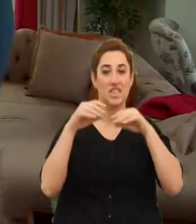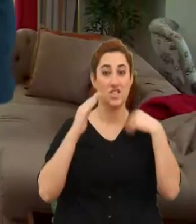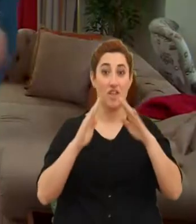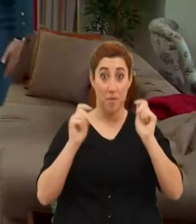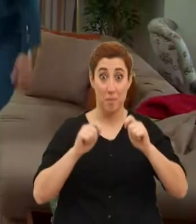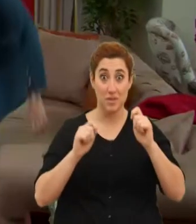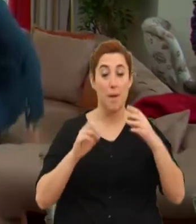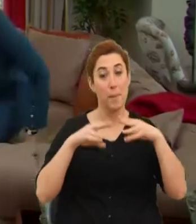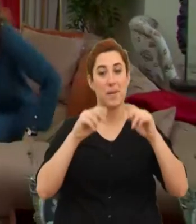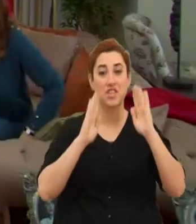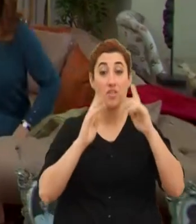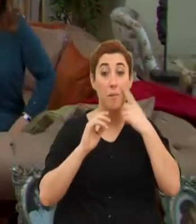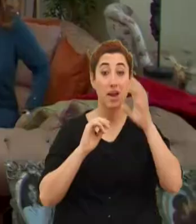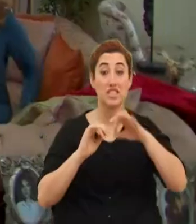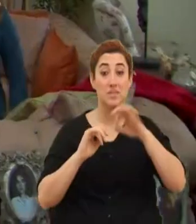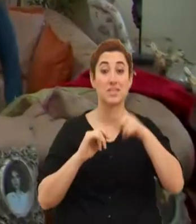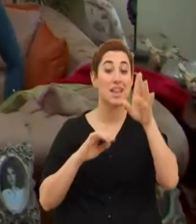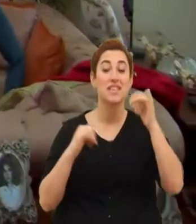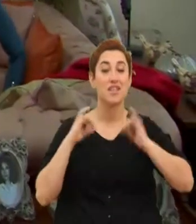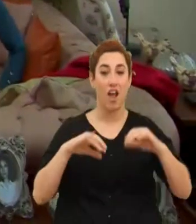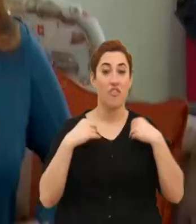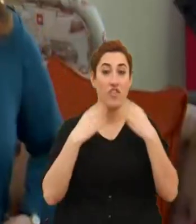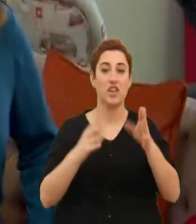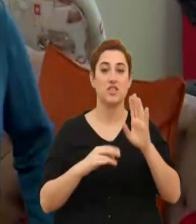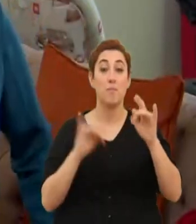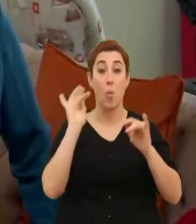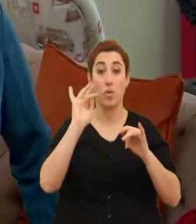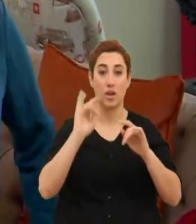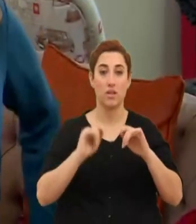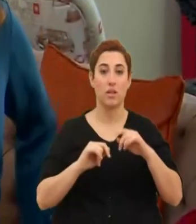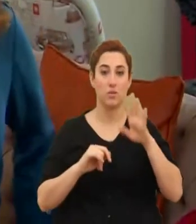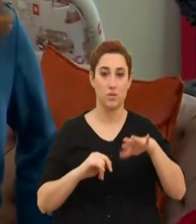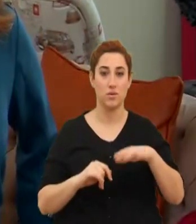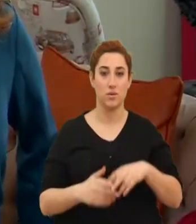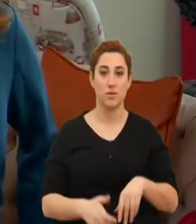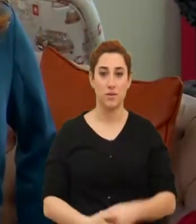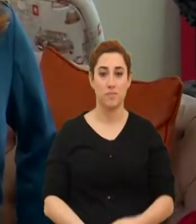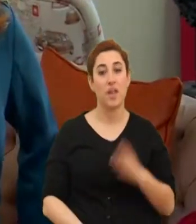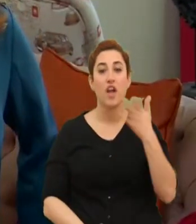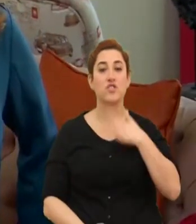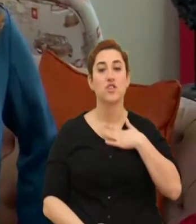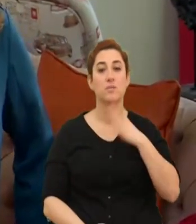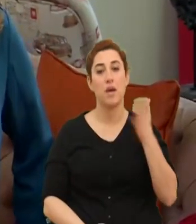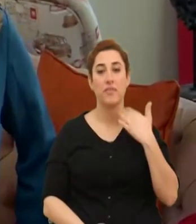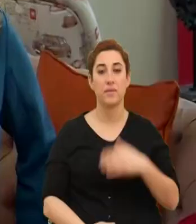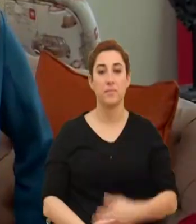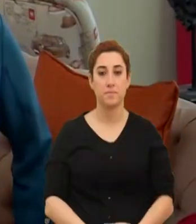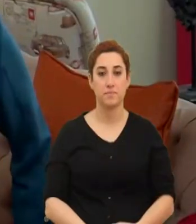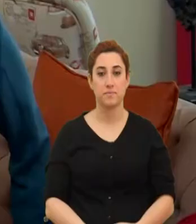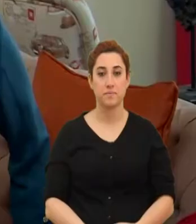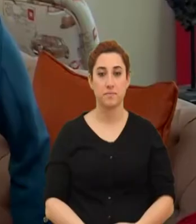devam. Yapacağım bak. Masaja devam. Hadi, bak şimdi hadi. Seni nasıl rahatlatacağım. Ortada. Ay şimdi. Zarfın hadi üzerine oturup iç etti